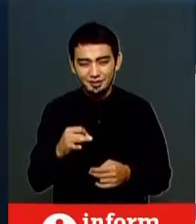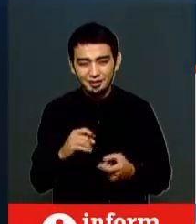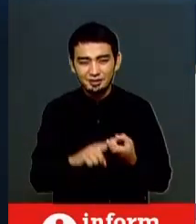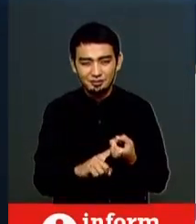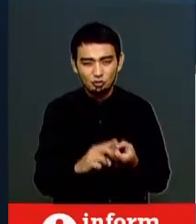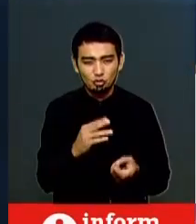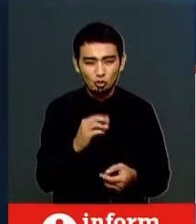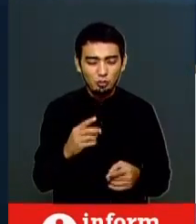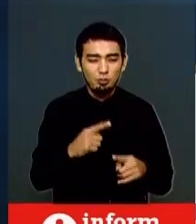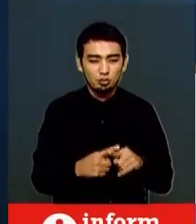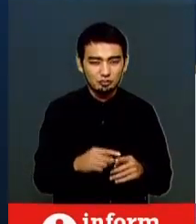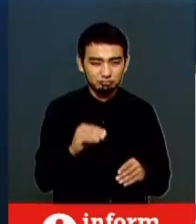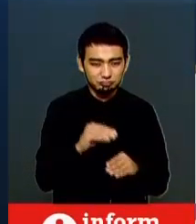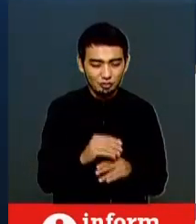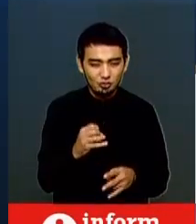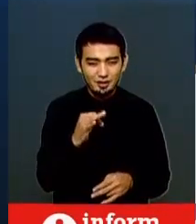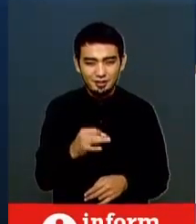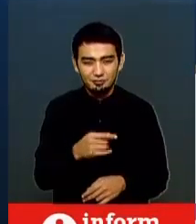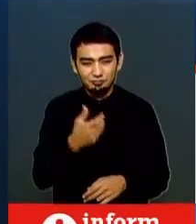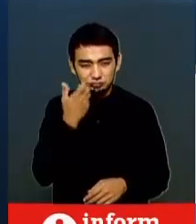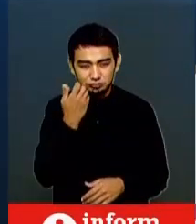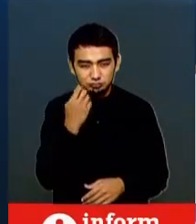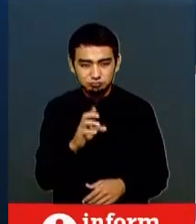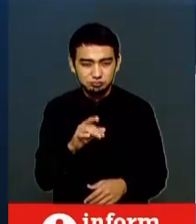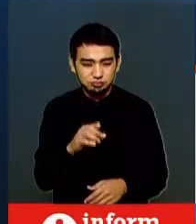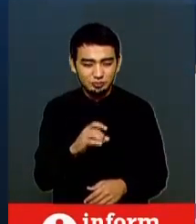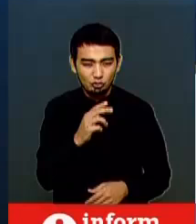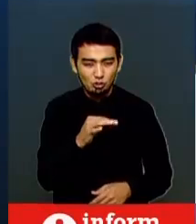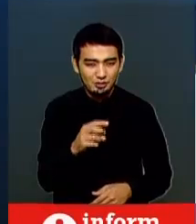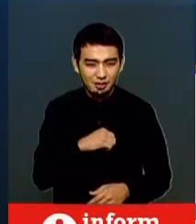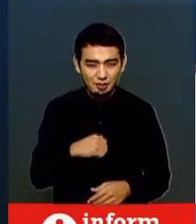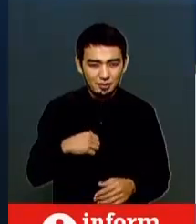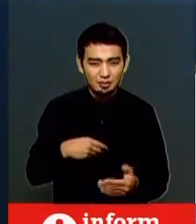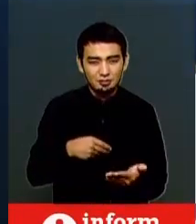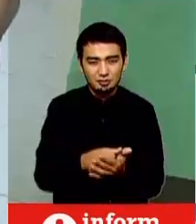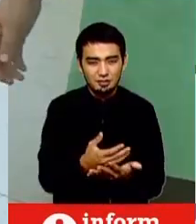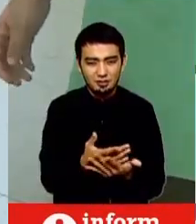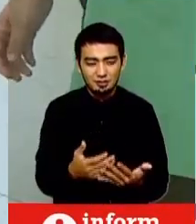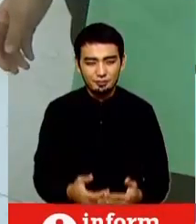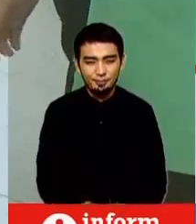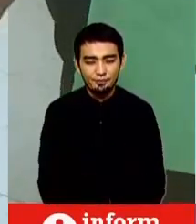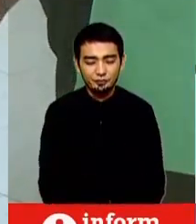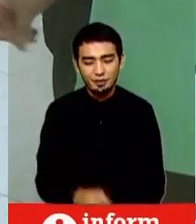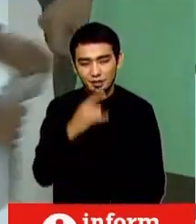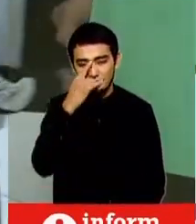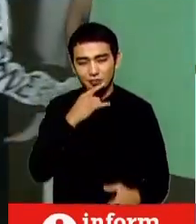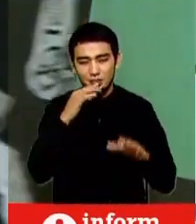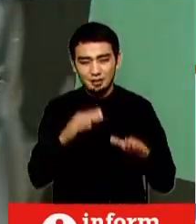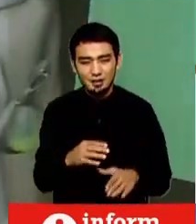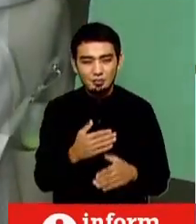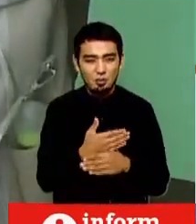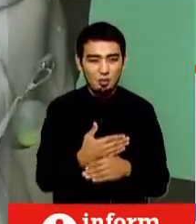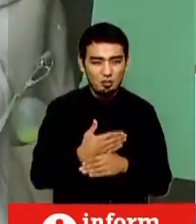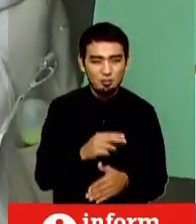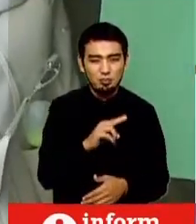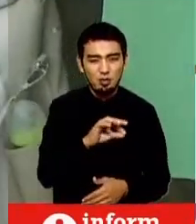сервисы ЦОНов. И госкорпорация могла бы зарабатывать, это было бы оказанием сервисных услуг. Казахстанцы говорят, иногда помогайки